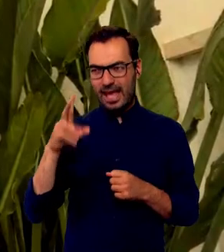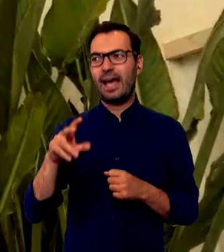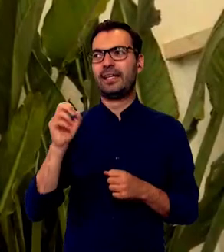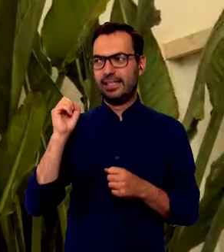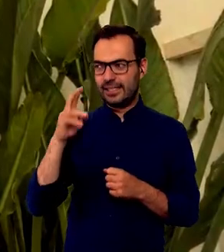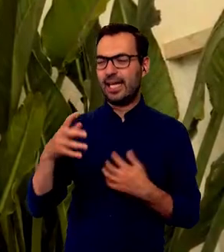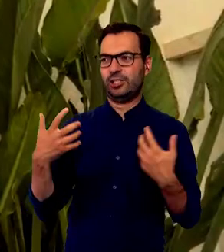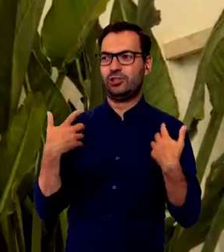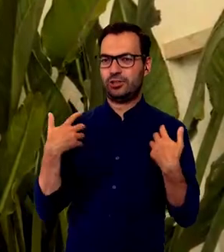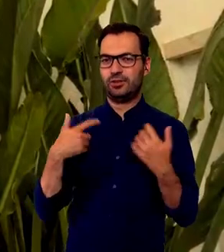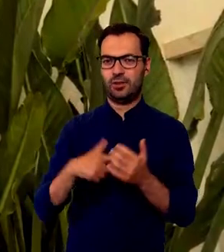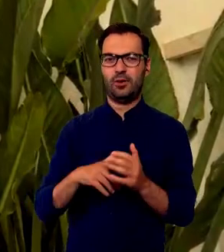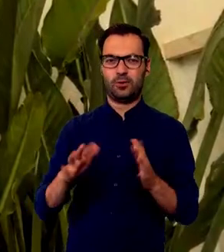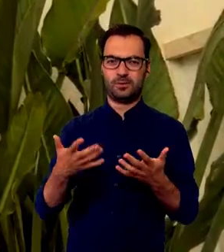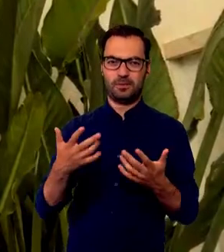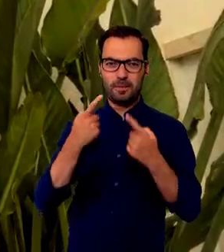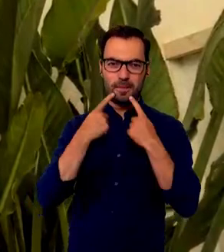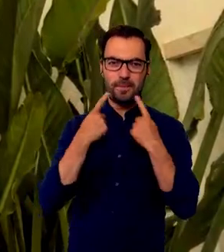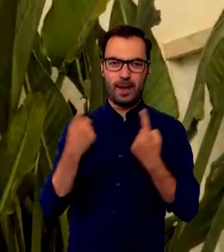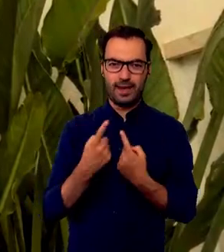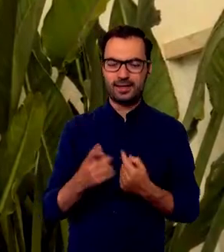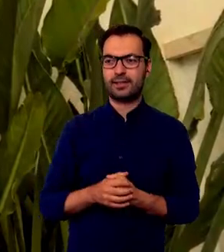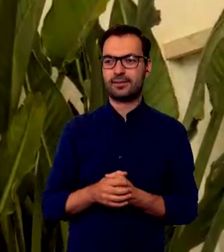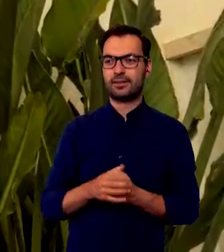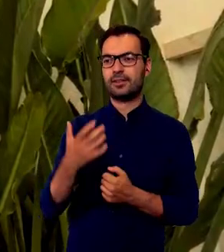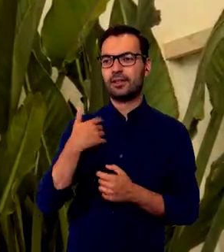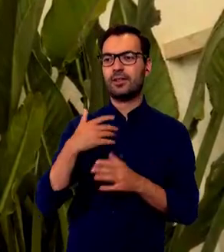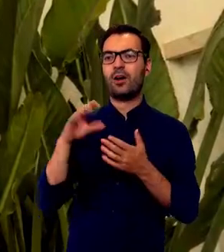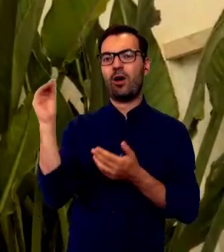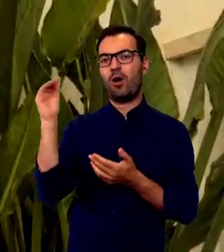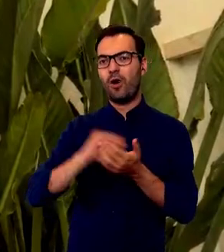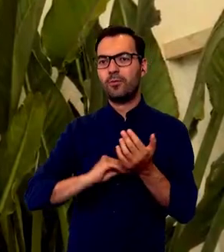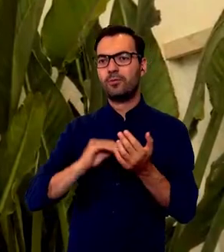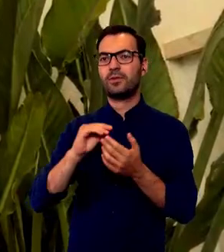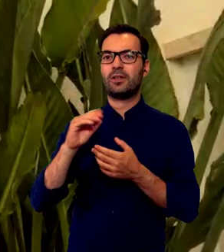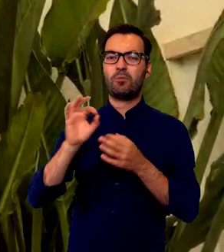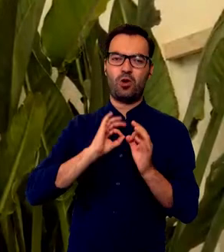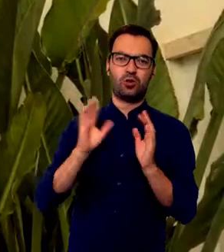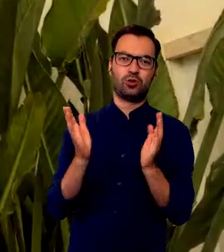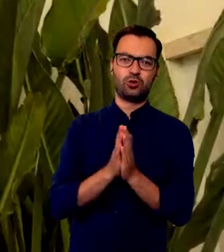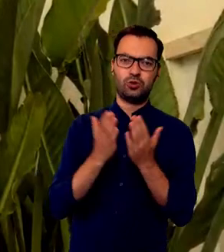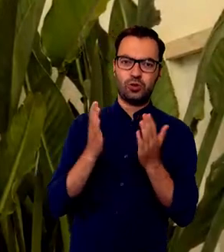i zdecydowanie opisuję różne kolory w moich